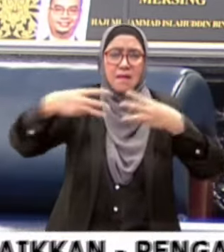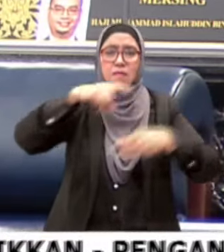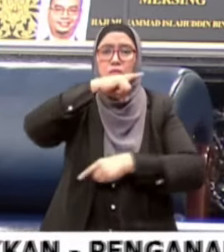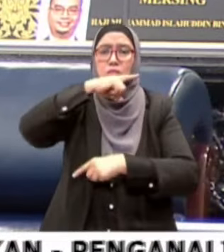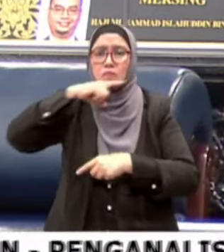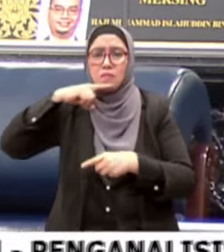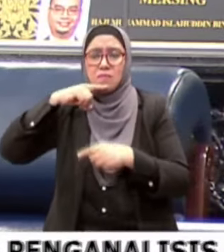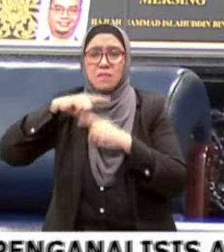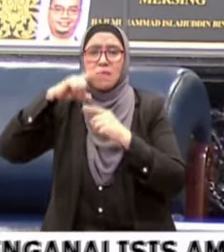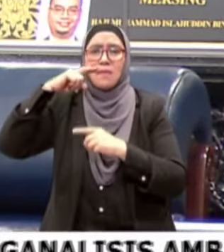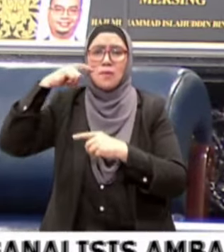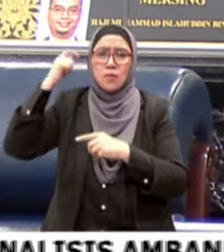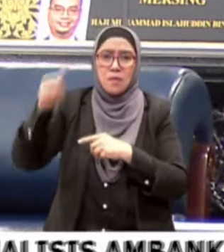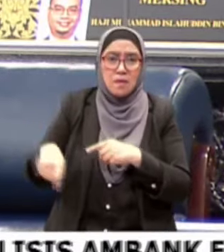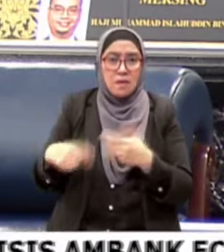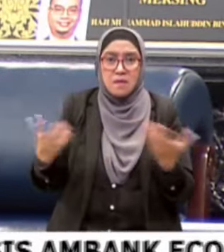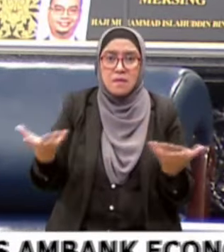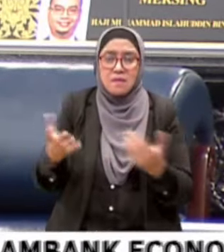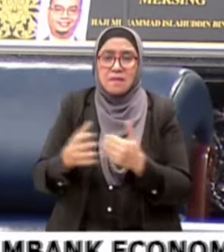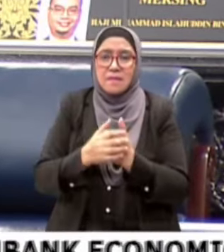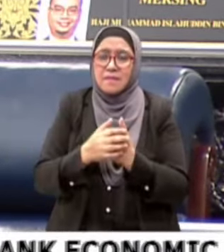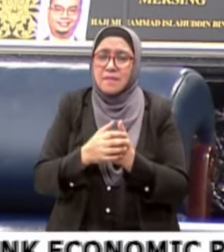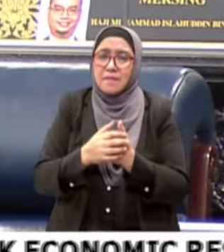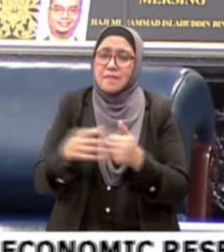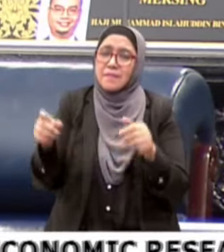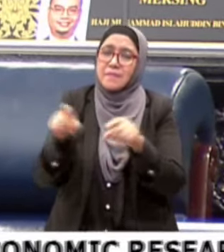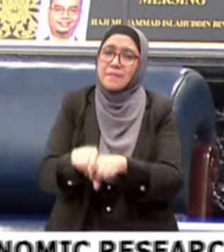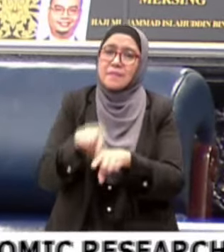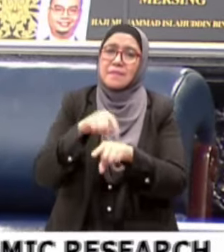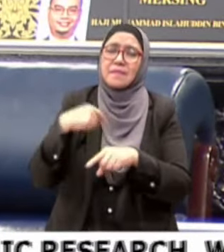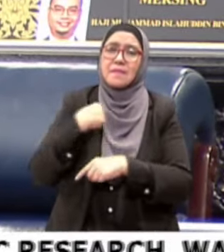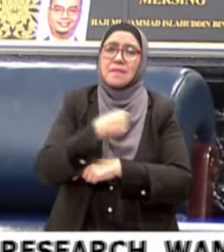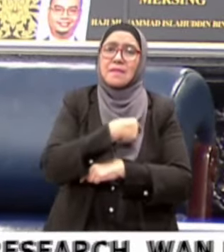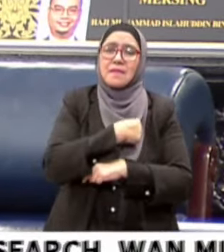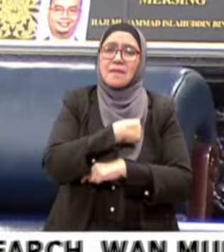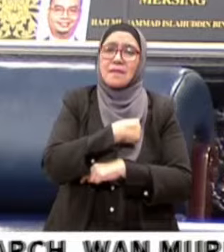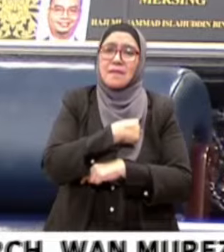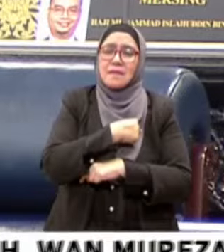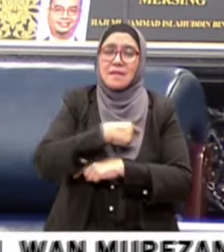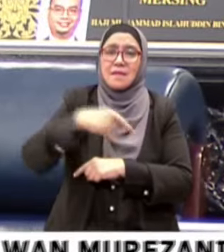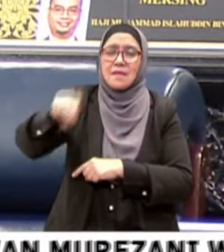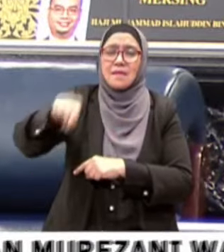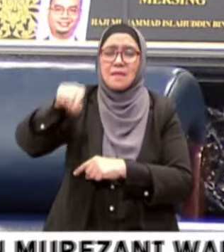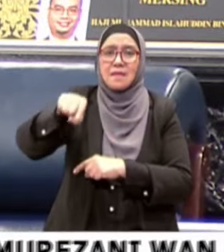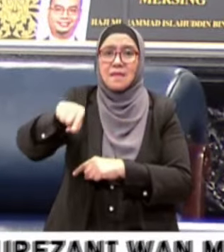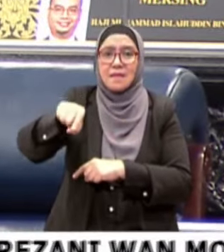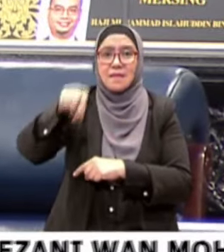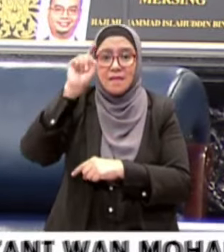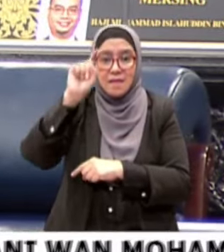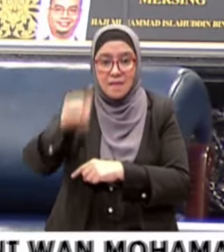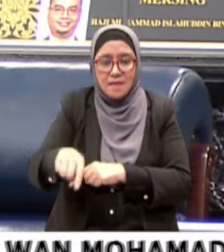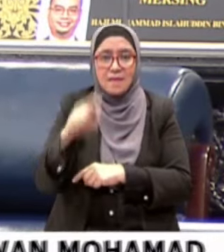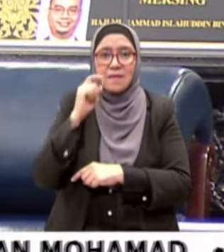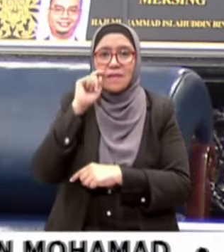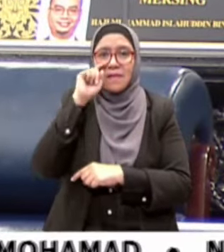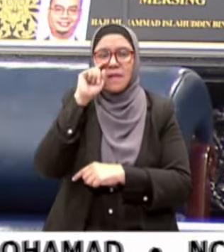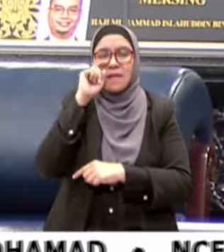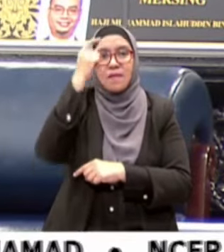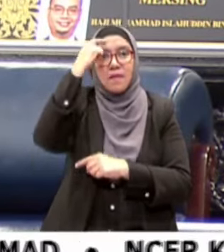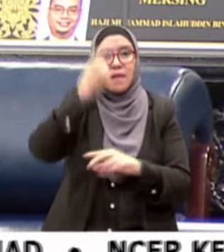dan juga kita juga kena ambek hirup kenaikan